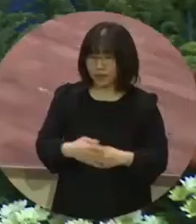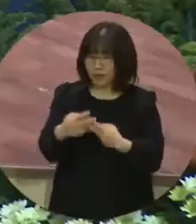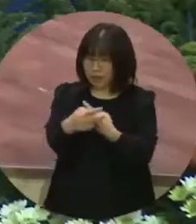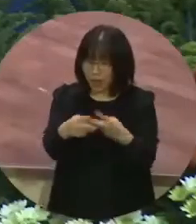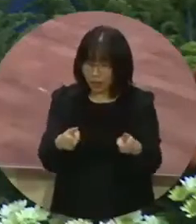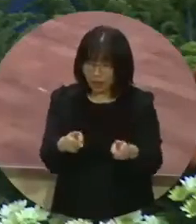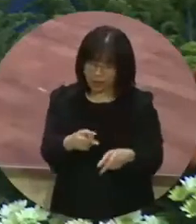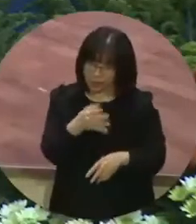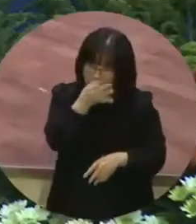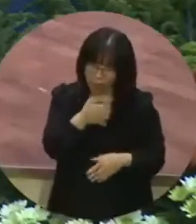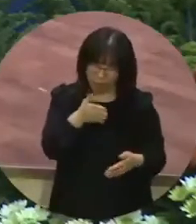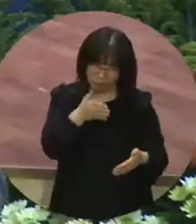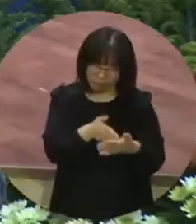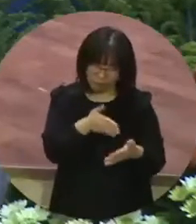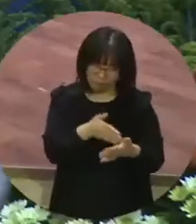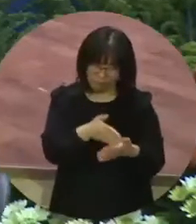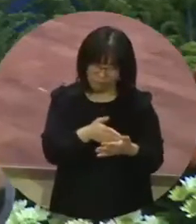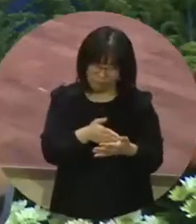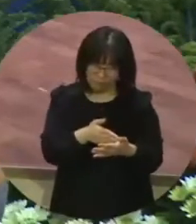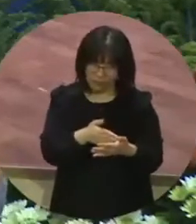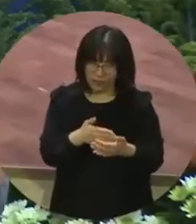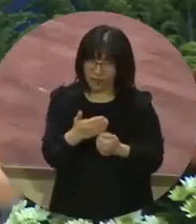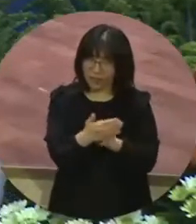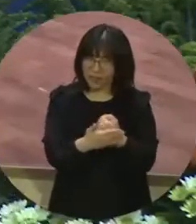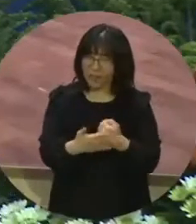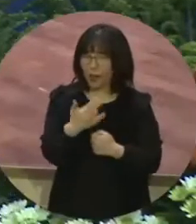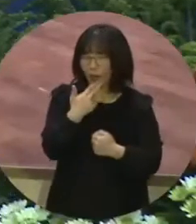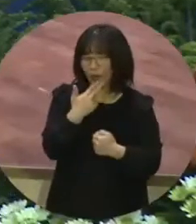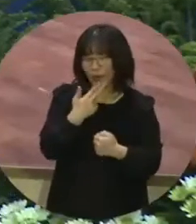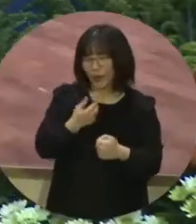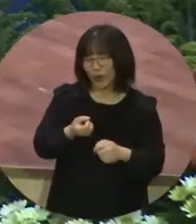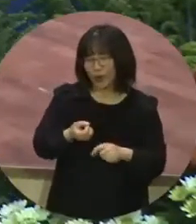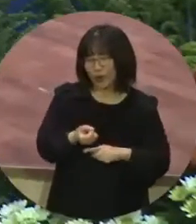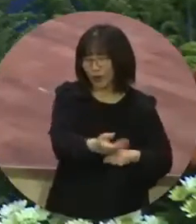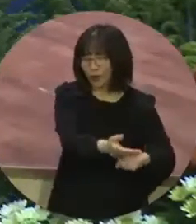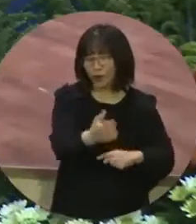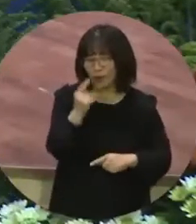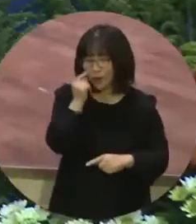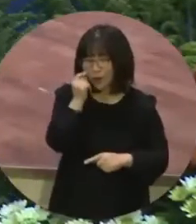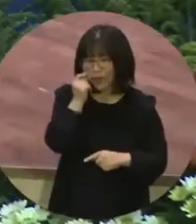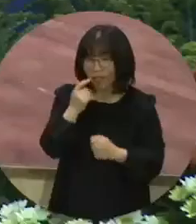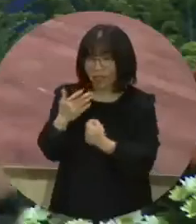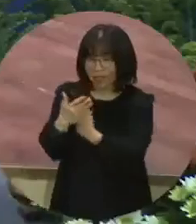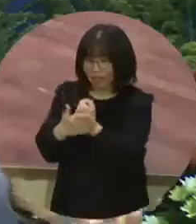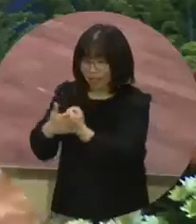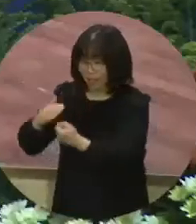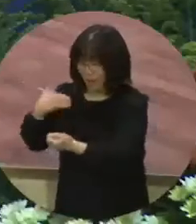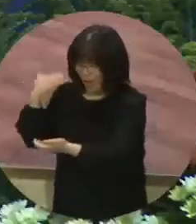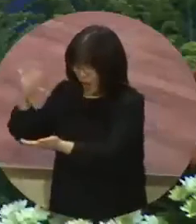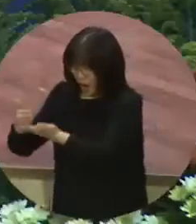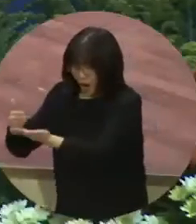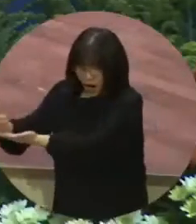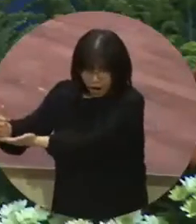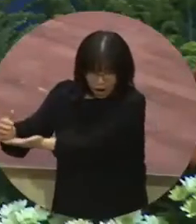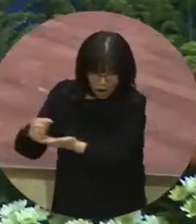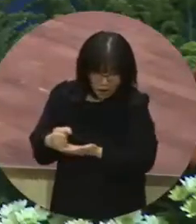힘들어. 은혜를 못 받고 하려고 그러니까 힘들지요. 은혜 받은 거 하려고 그러면 나누기 시간도